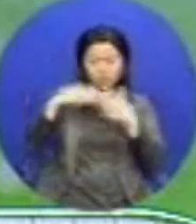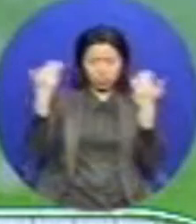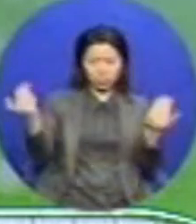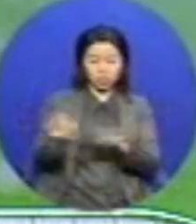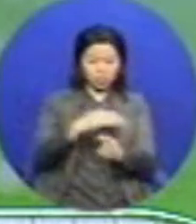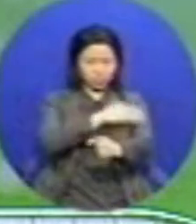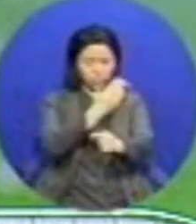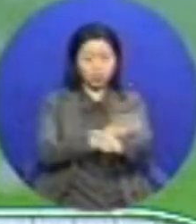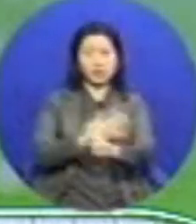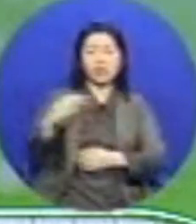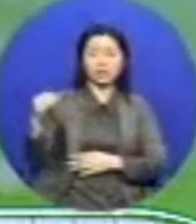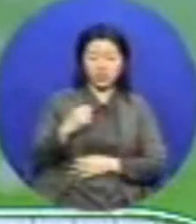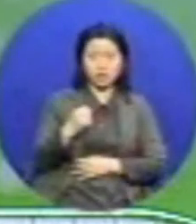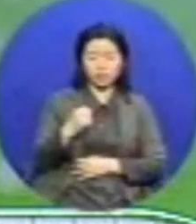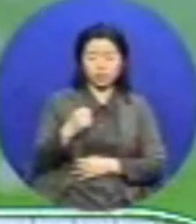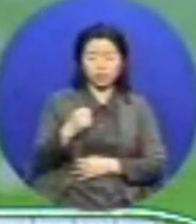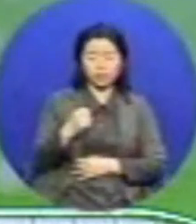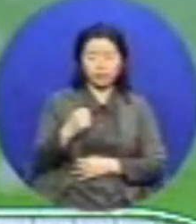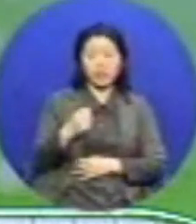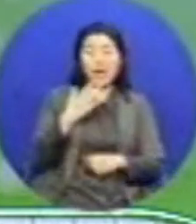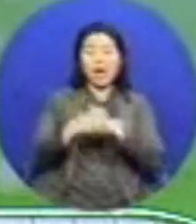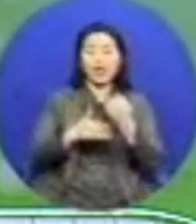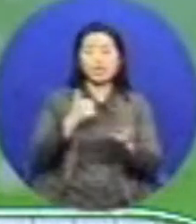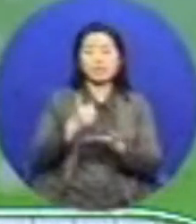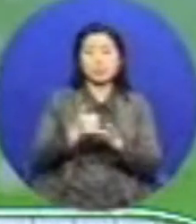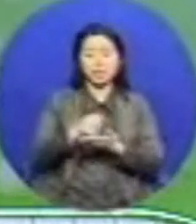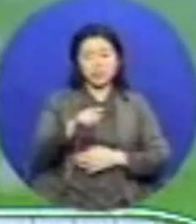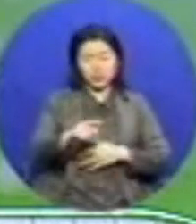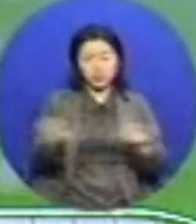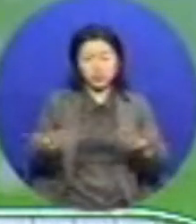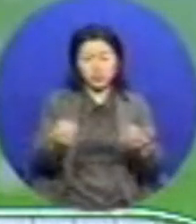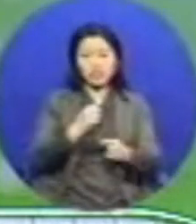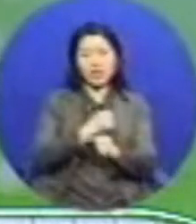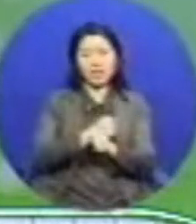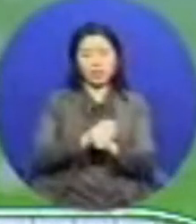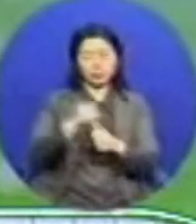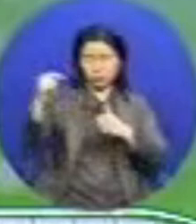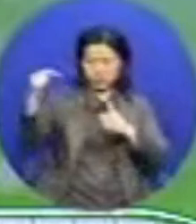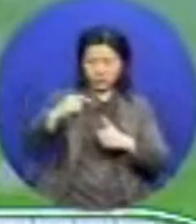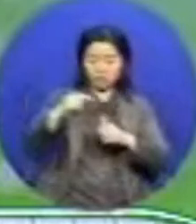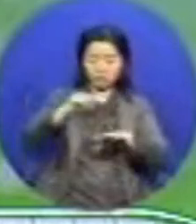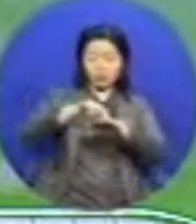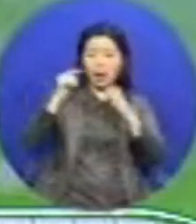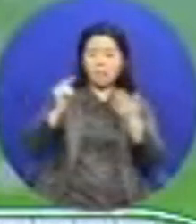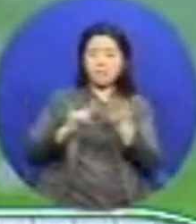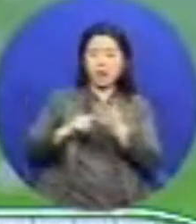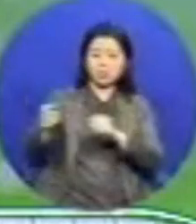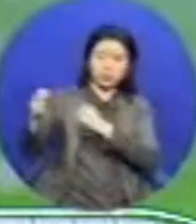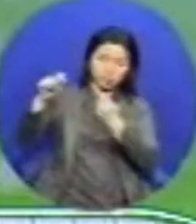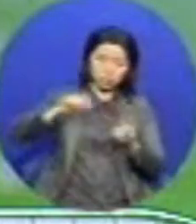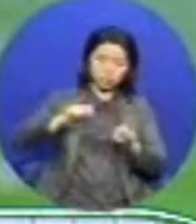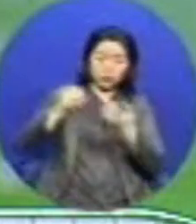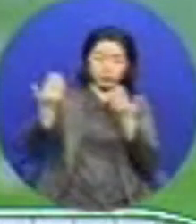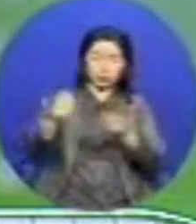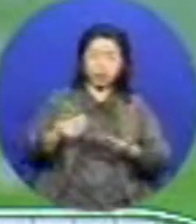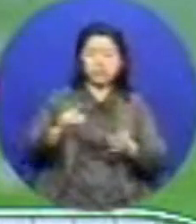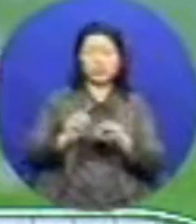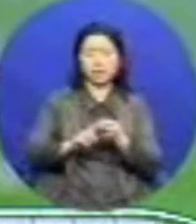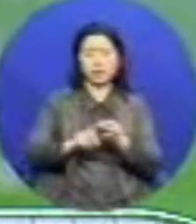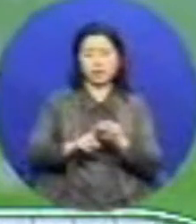가지고 하나님이 그 일을 하라고 하시는 마음을 재계 부어주시는 뜻대로